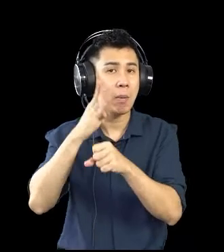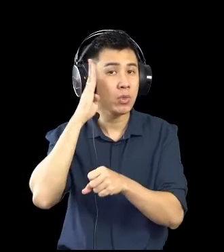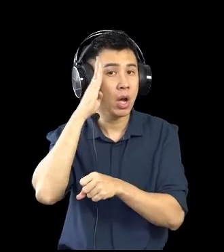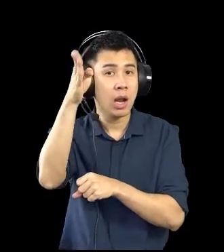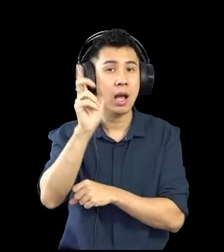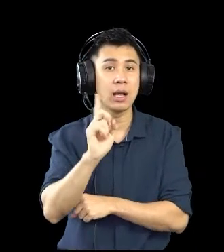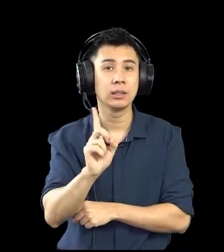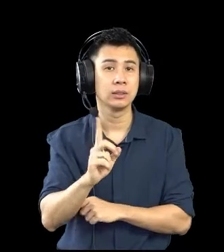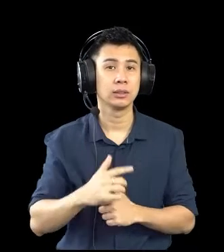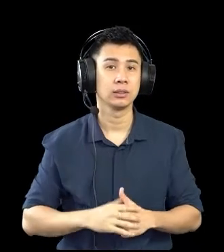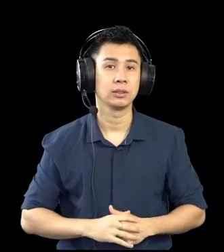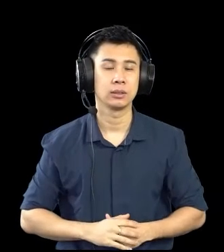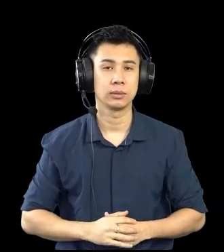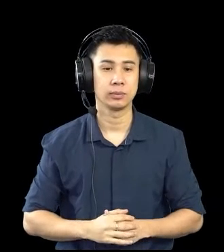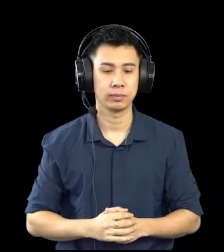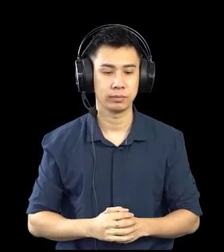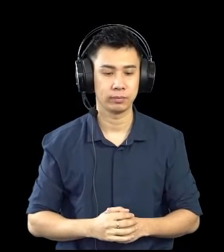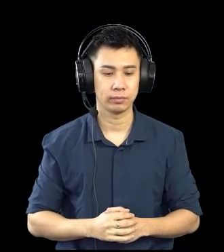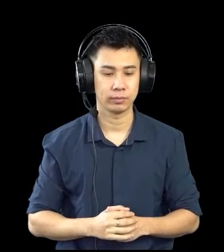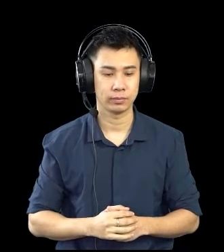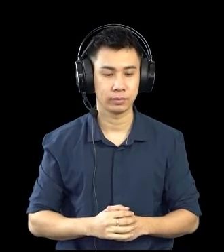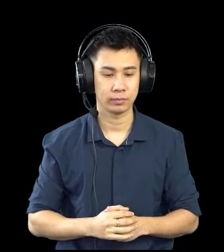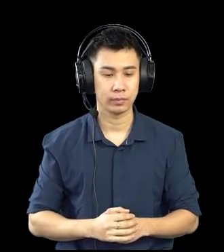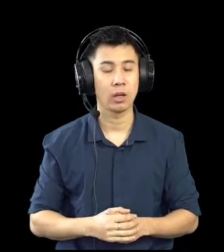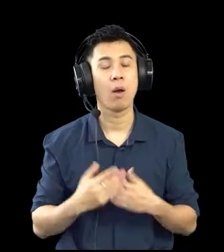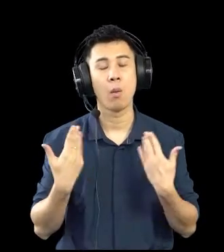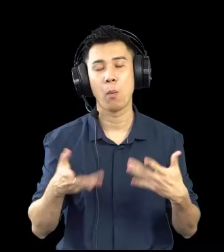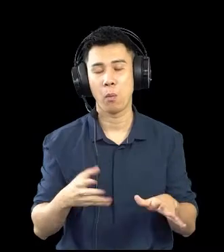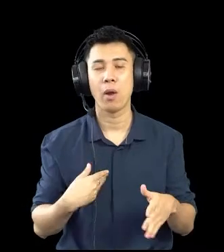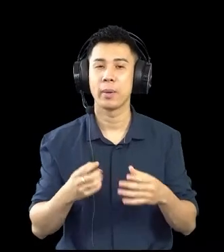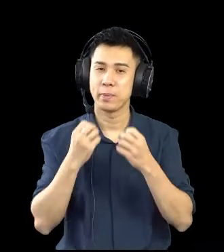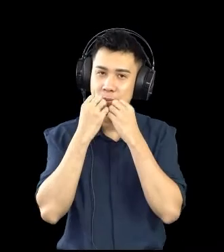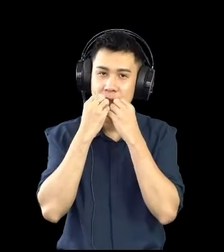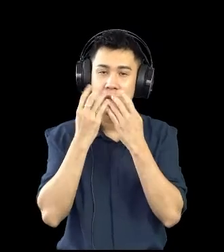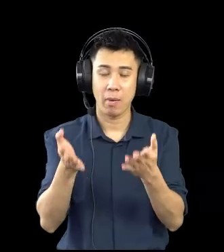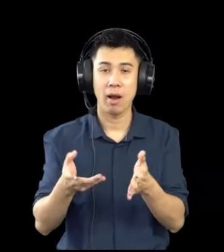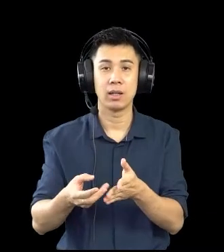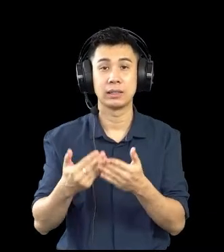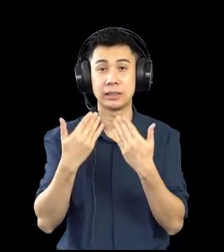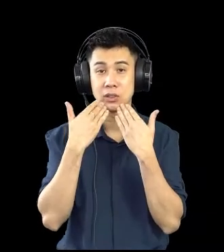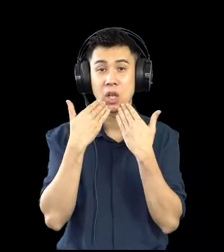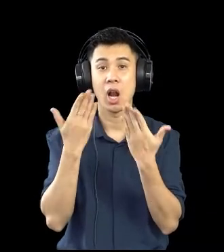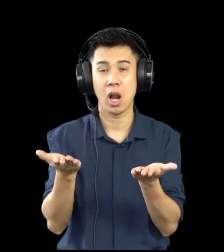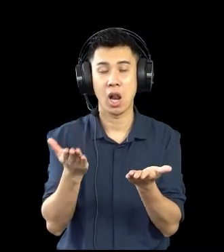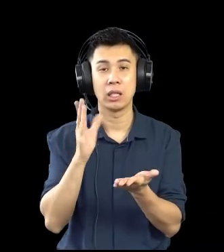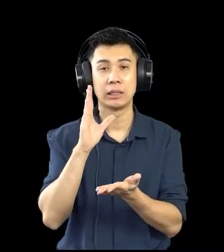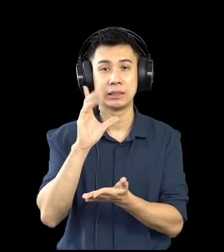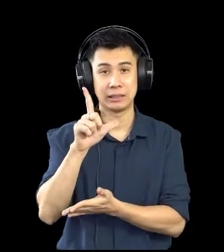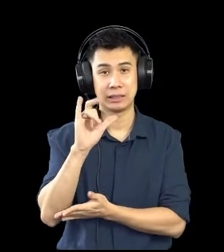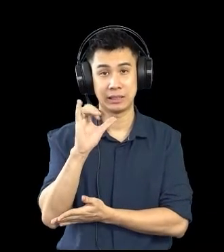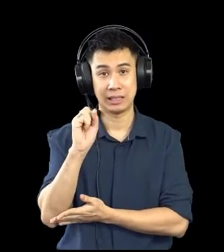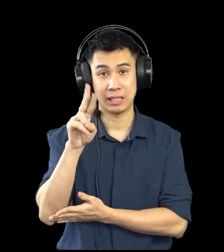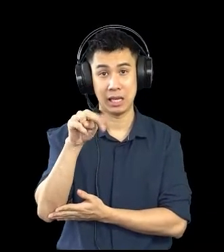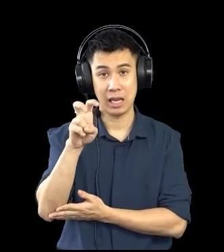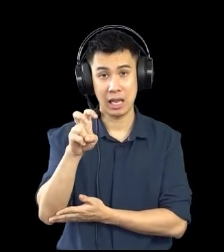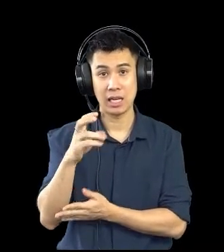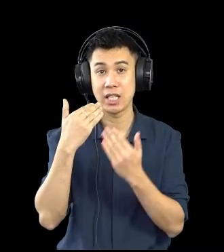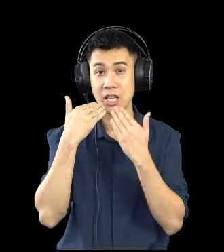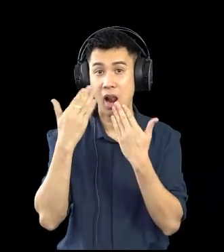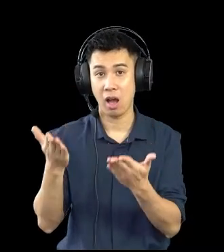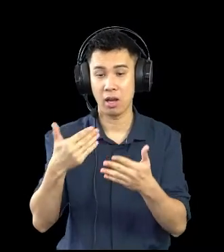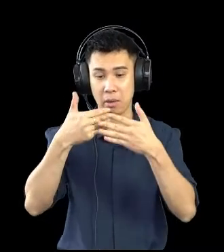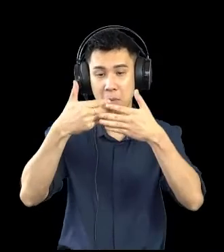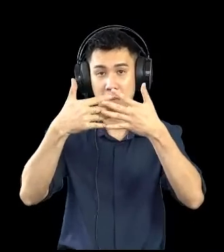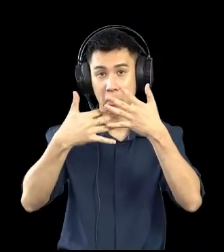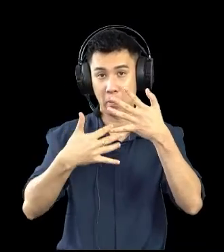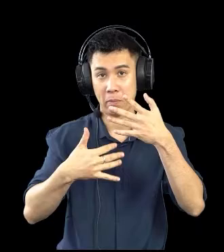gì? Dạ, em xin phép được trả lời câu hỏi của chị Bích theo chị Liên. Chị Liên theo từng từng